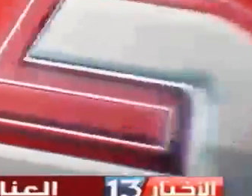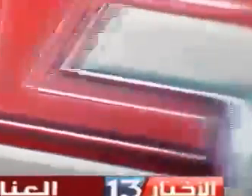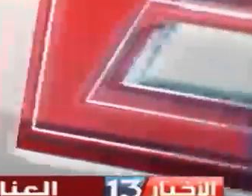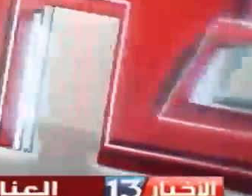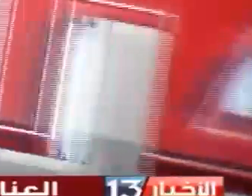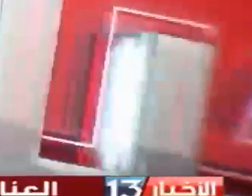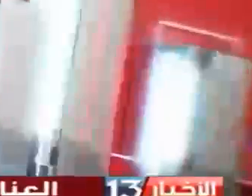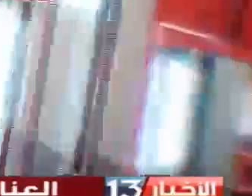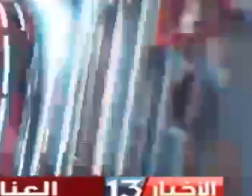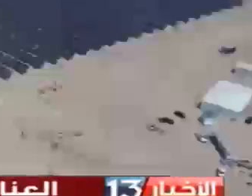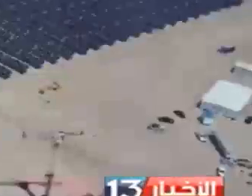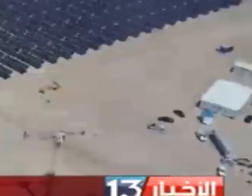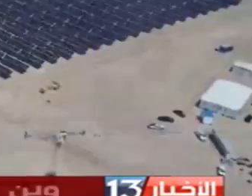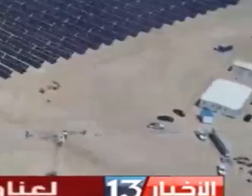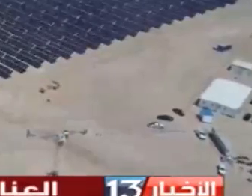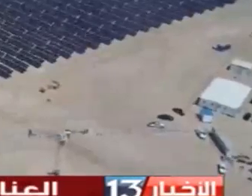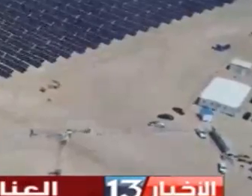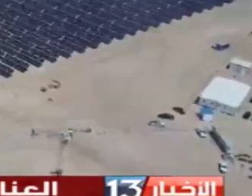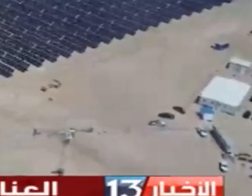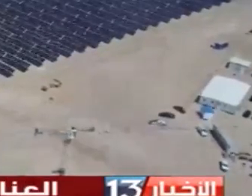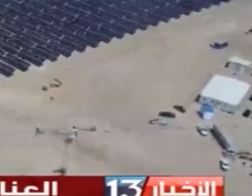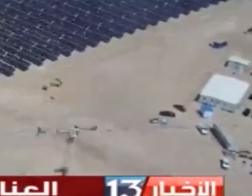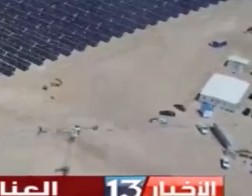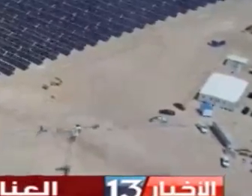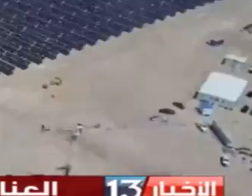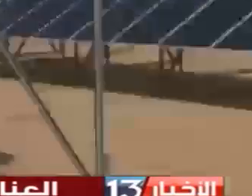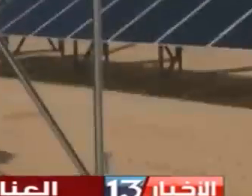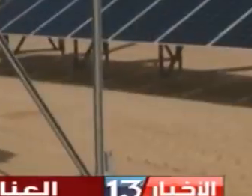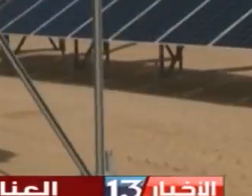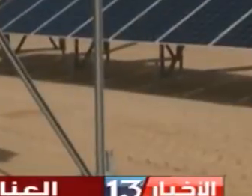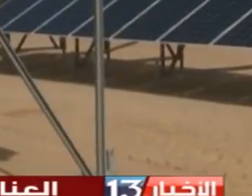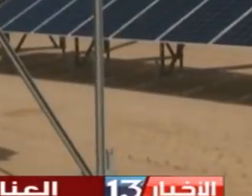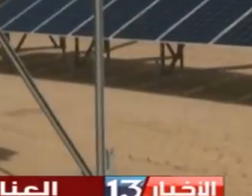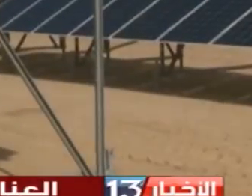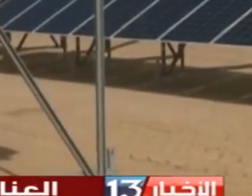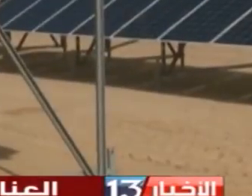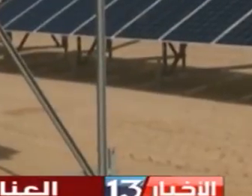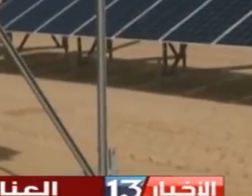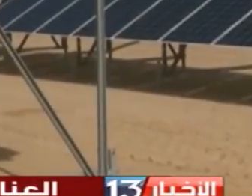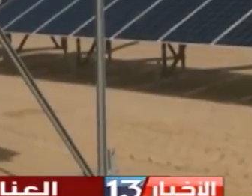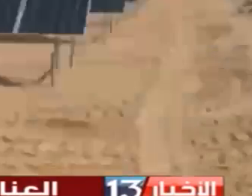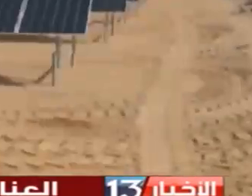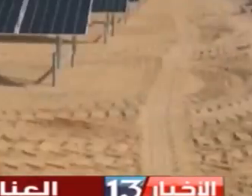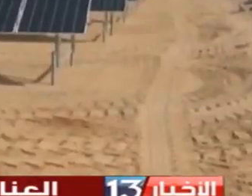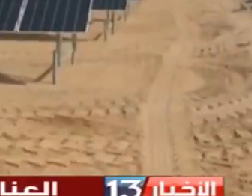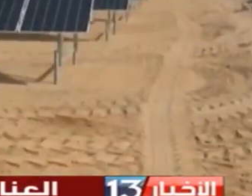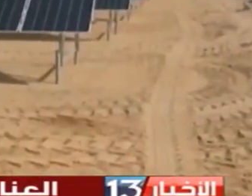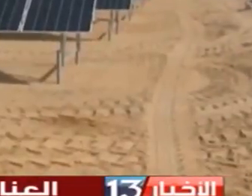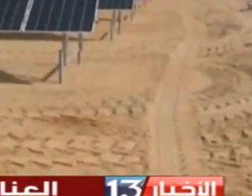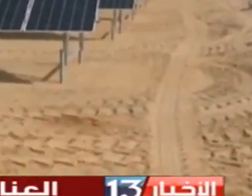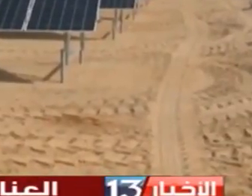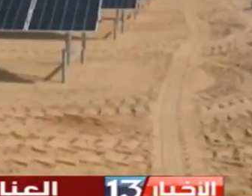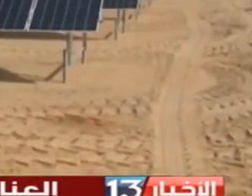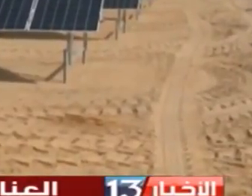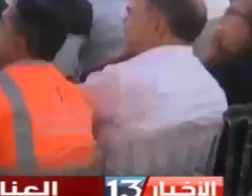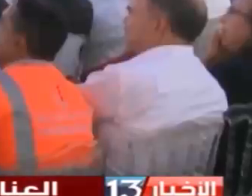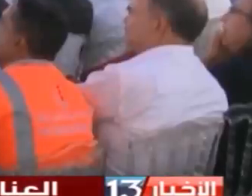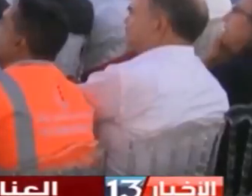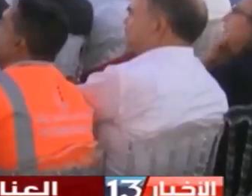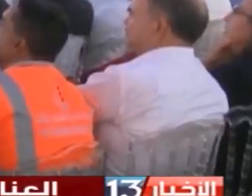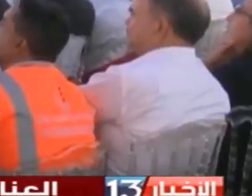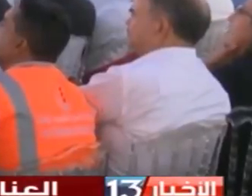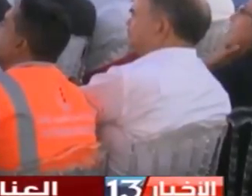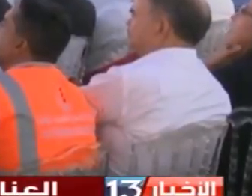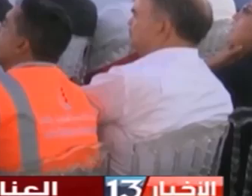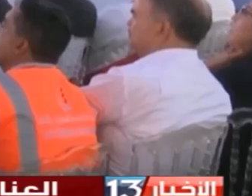المزكين. انطلاق المحطة الفولتا ضوئية توزر واحد في إطار برنامج الدولة للتنمية المستدامة وتنفيذ المخطط